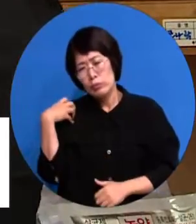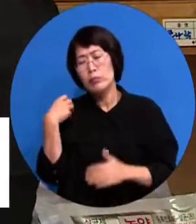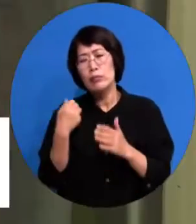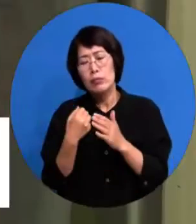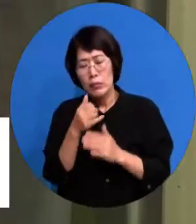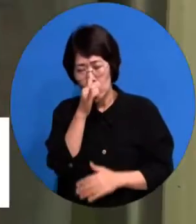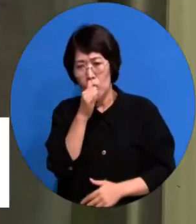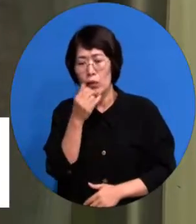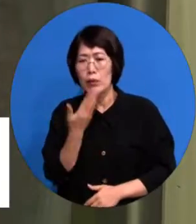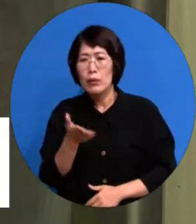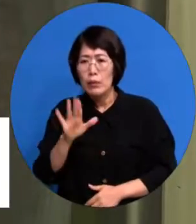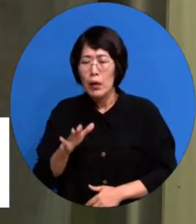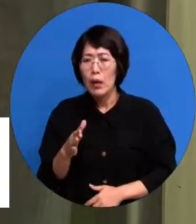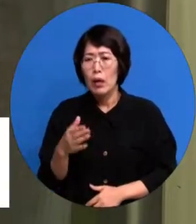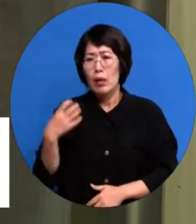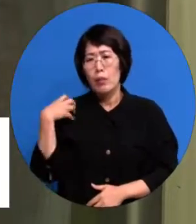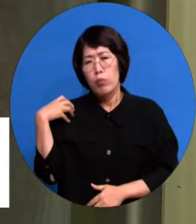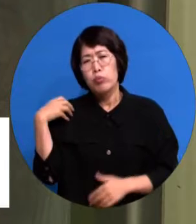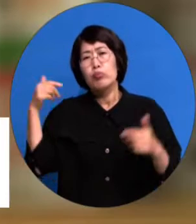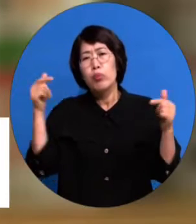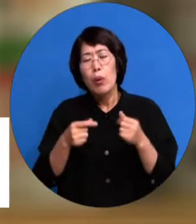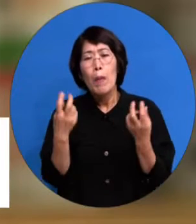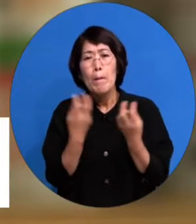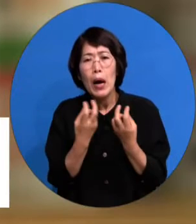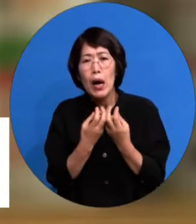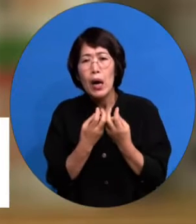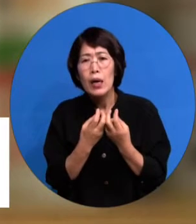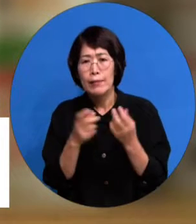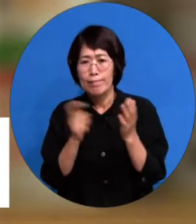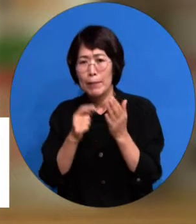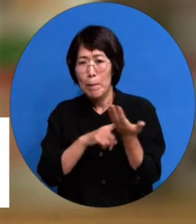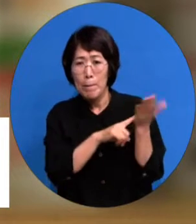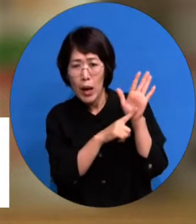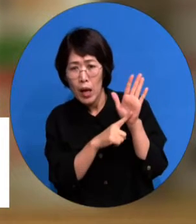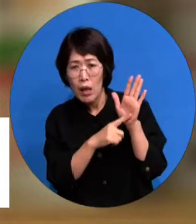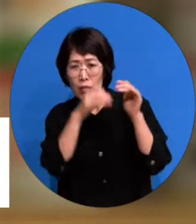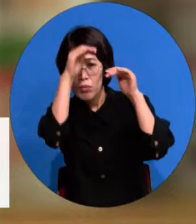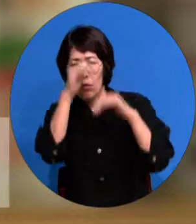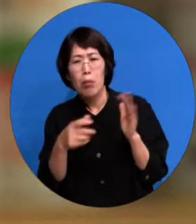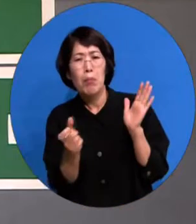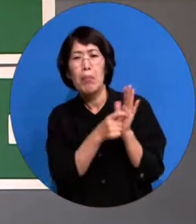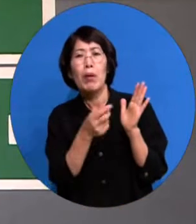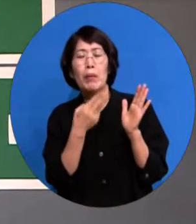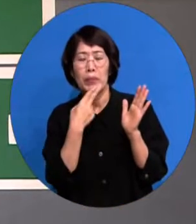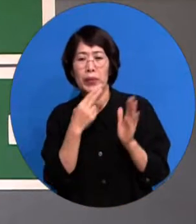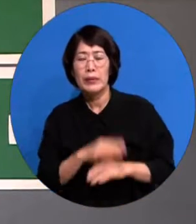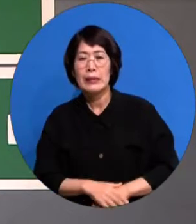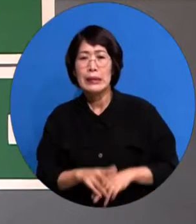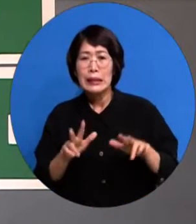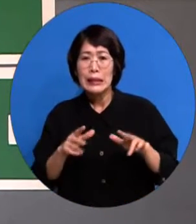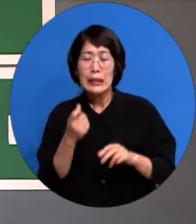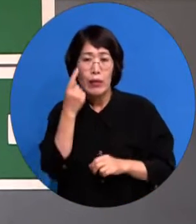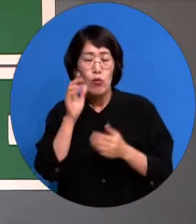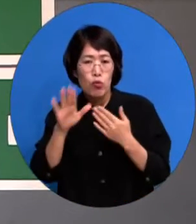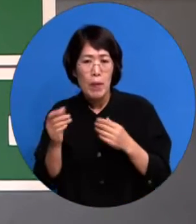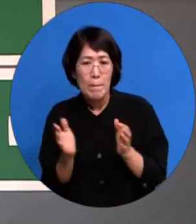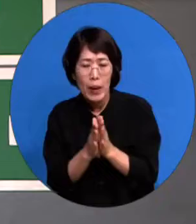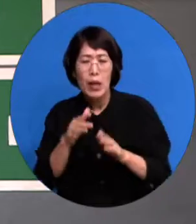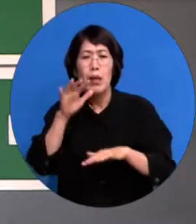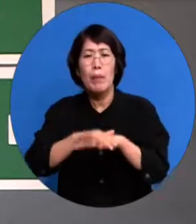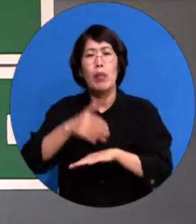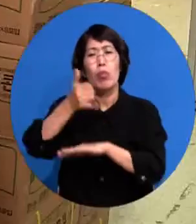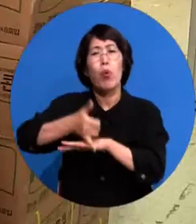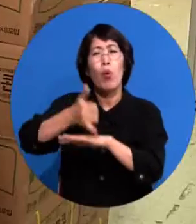정작 생산비 부담을 덜어줄 방안은 긴급 민생 대책에서 빠졌습니다. 당장 한 달 뒤 시작될